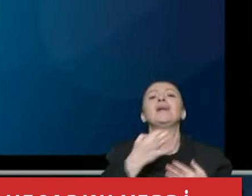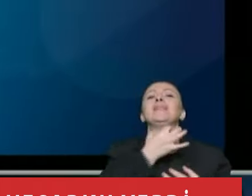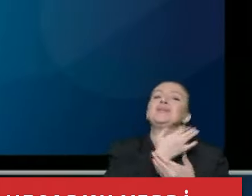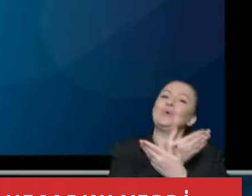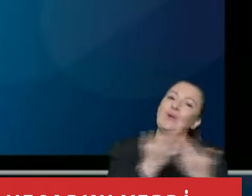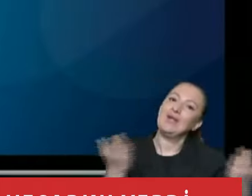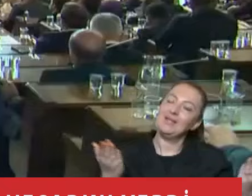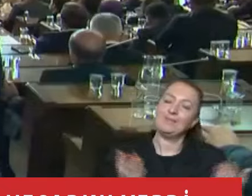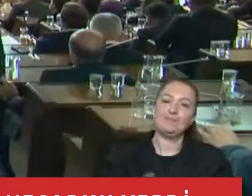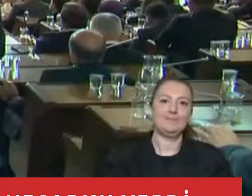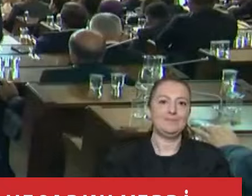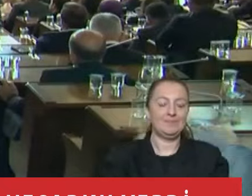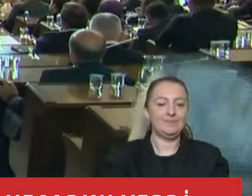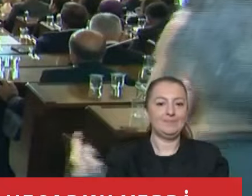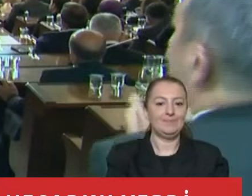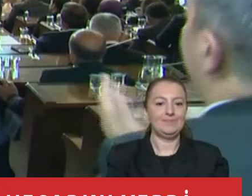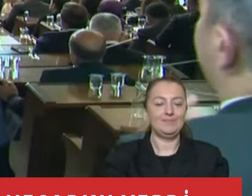var olun